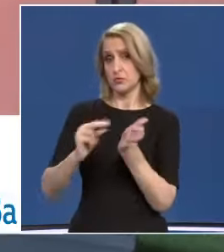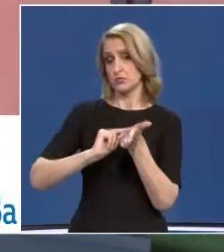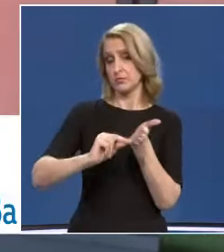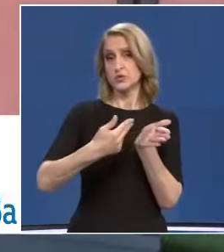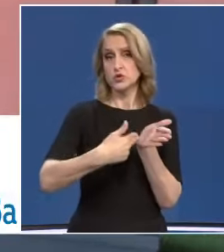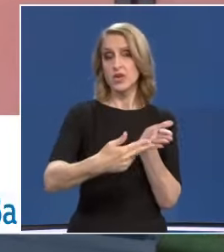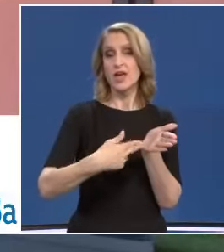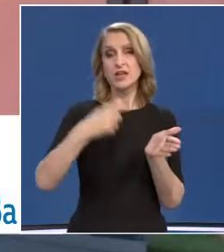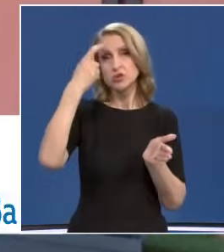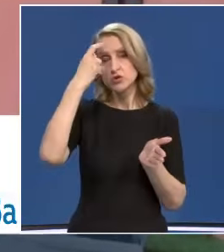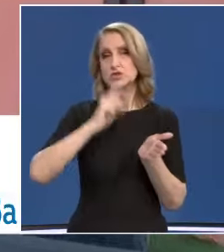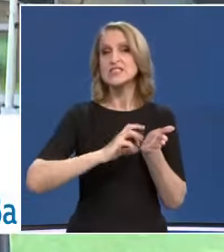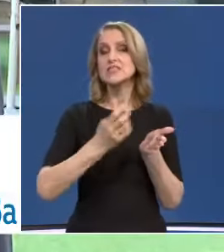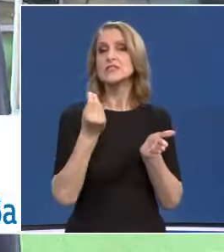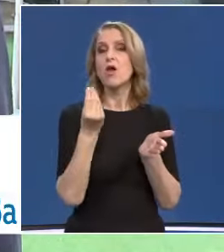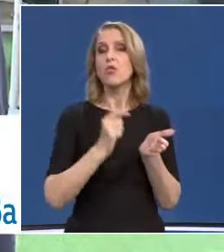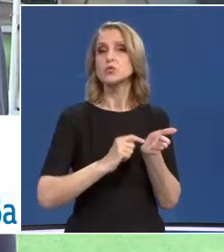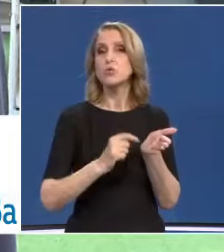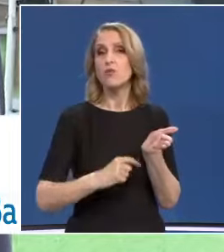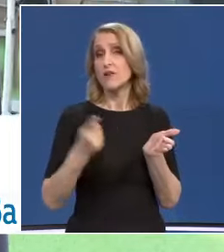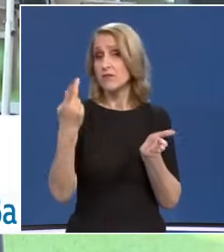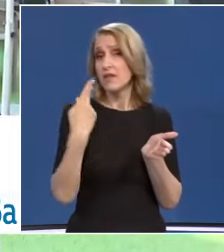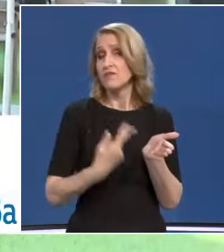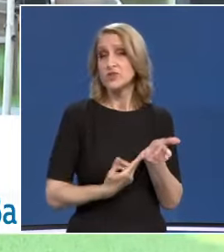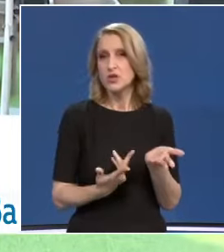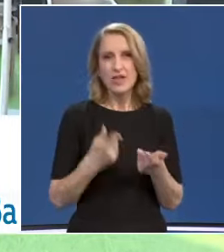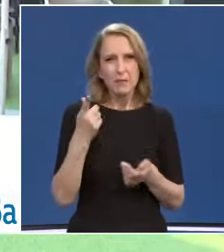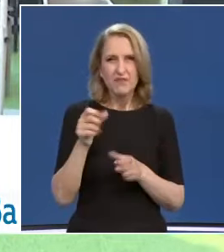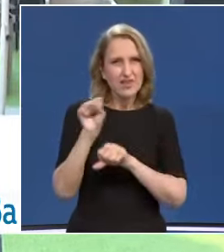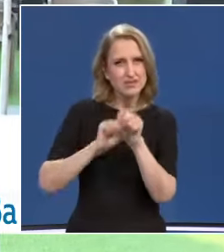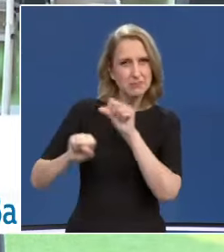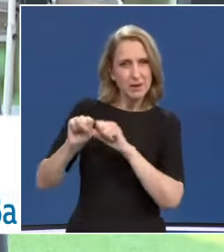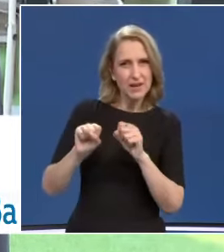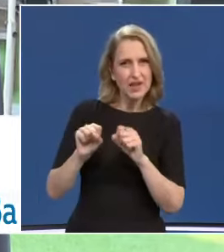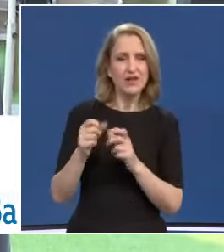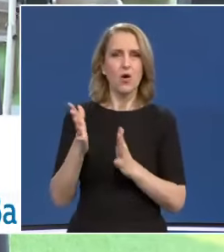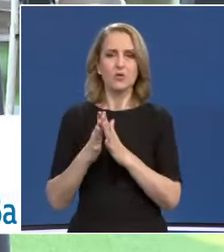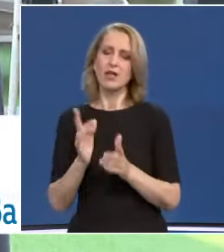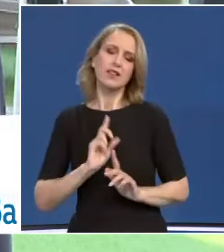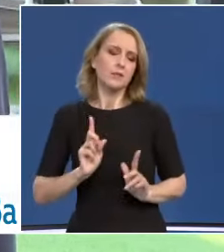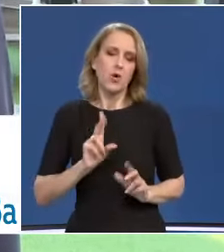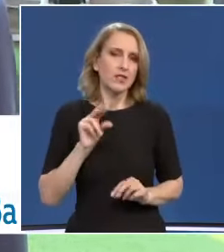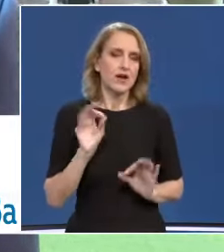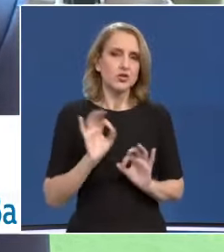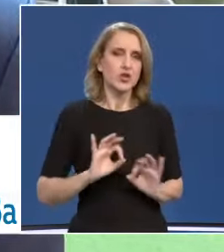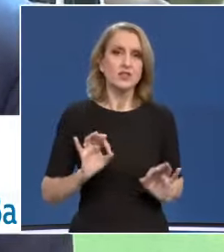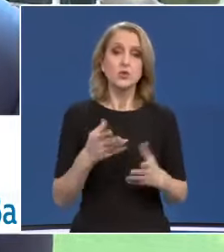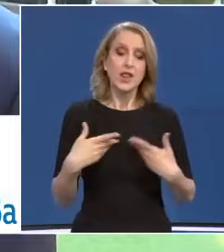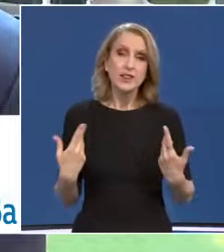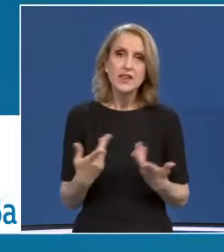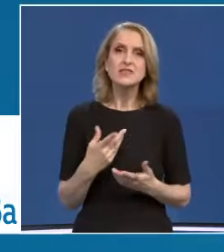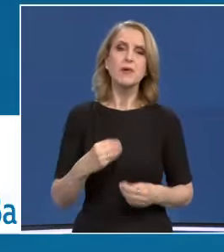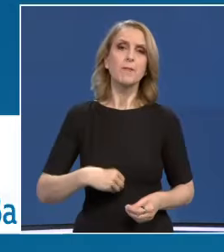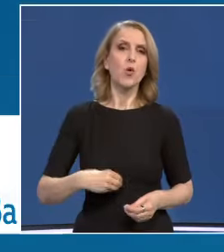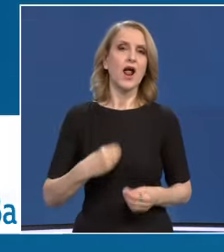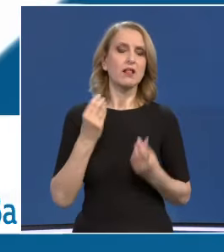черно на бяло и вие го виждате. Карали ли сте ги в заблуда? Нищо не мога да кажа за това. Ние сме си морални